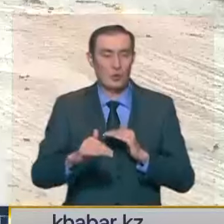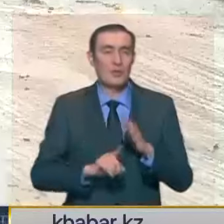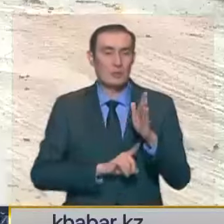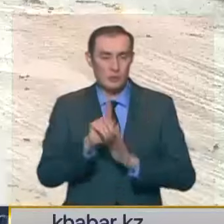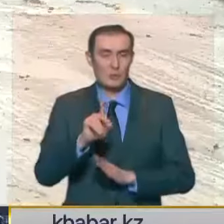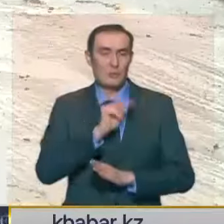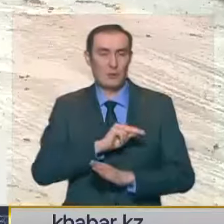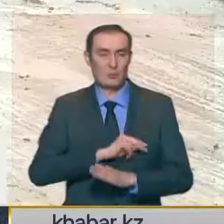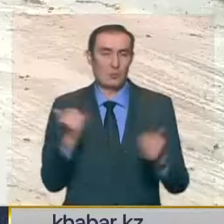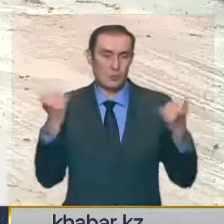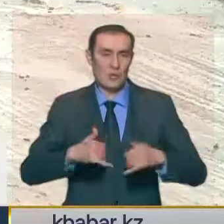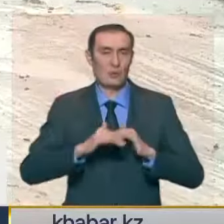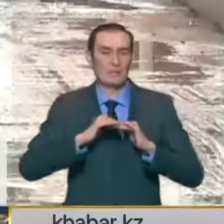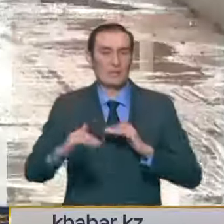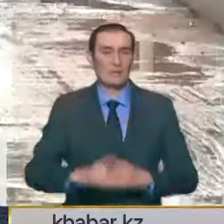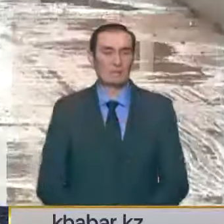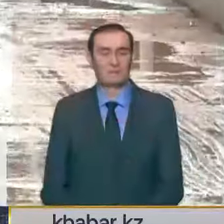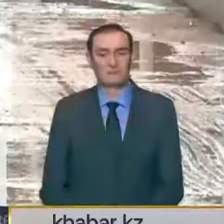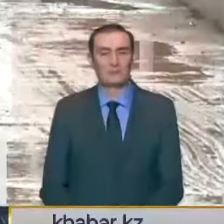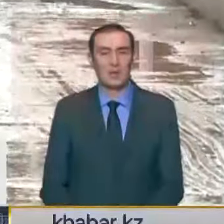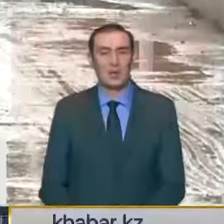приступим клад афая